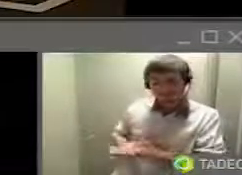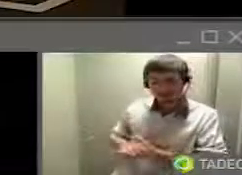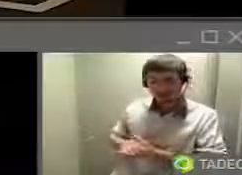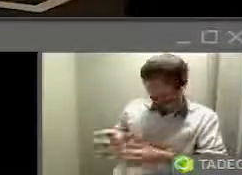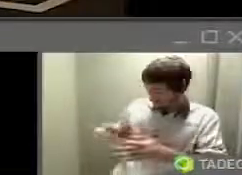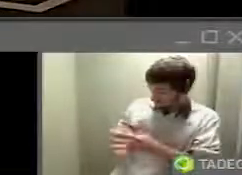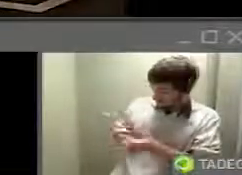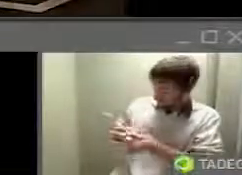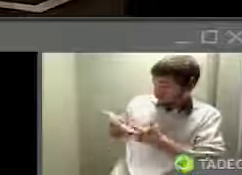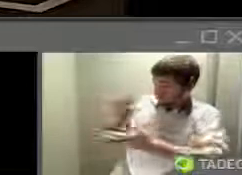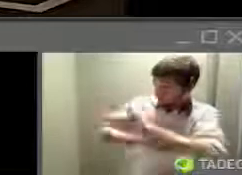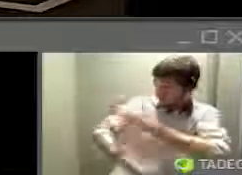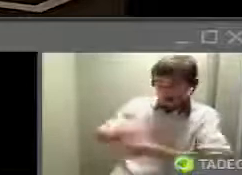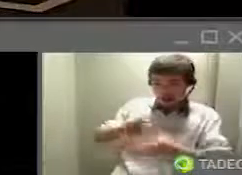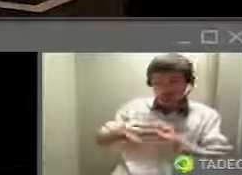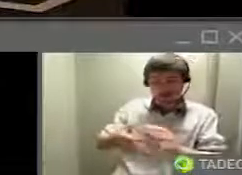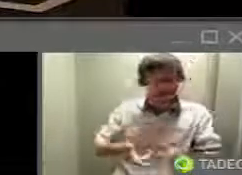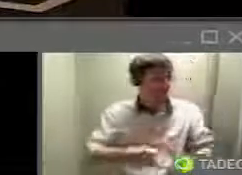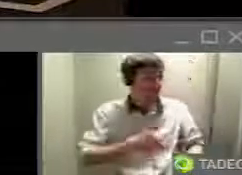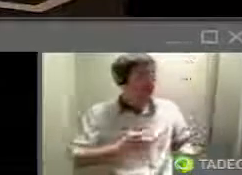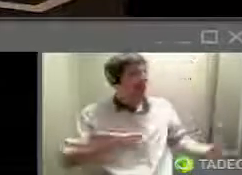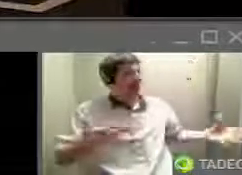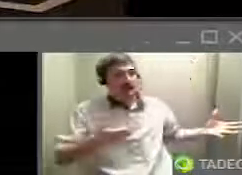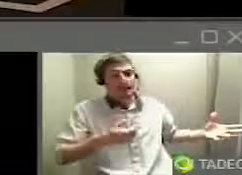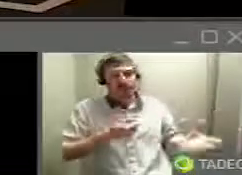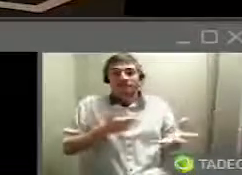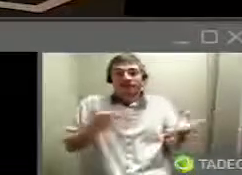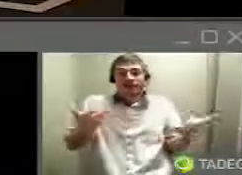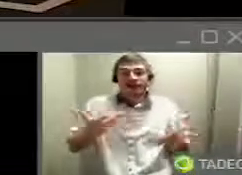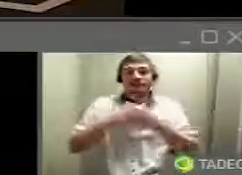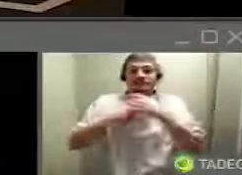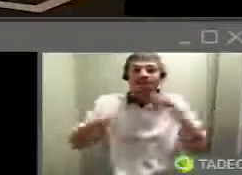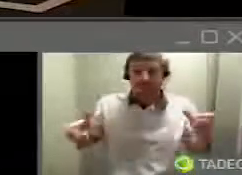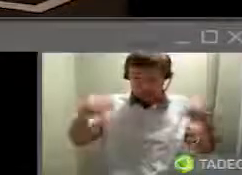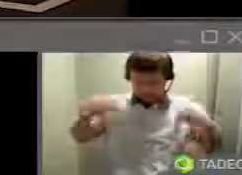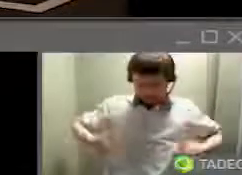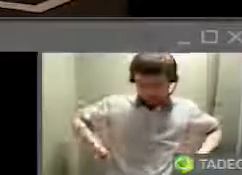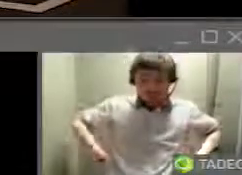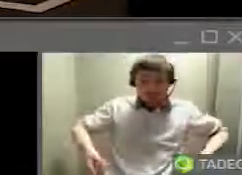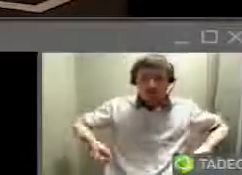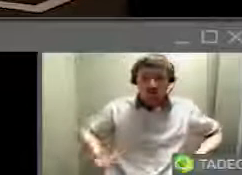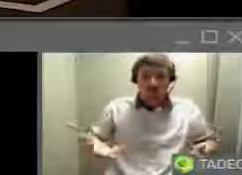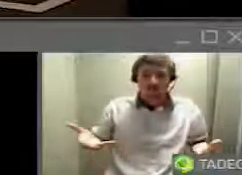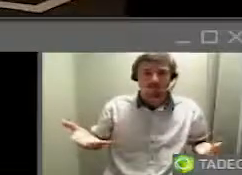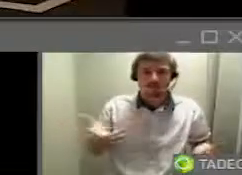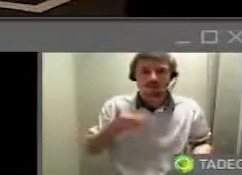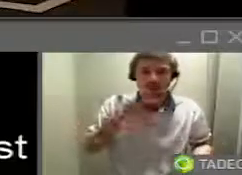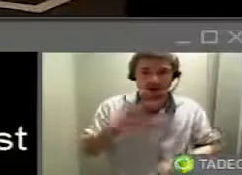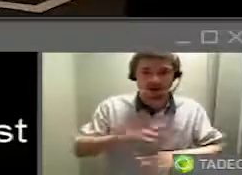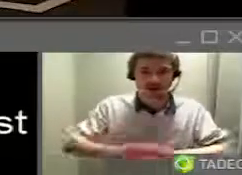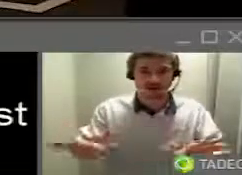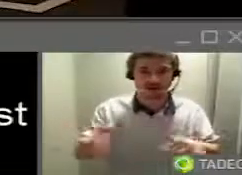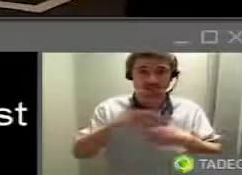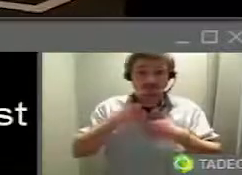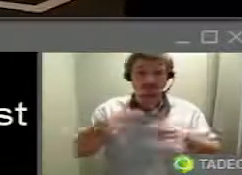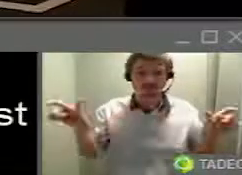L'accessibilité en tant que personne handicapée en fauteuil était absolument parfaite, mais au-delà de ça, on a rencontré l'accessibilité des